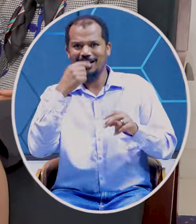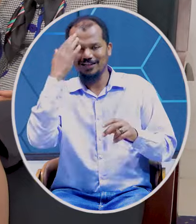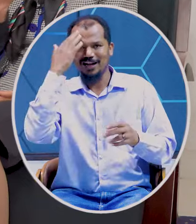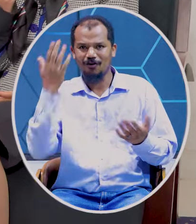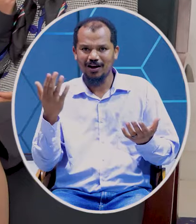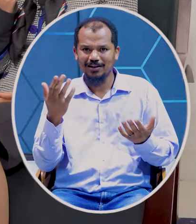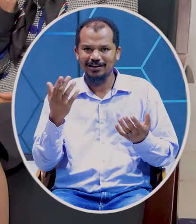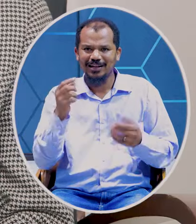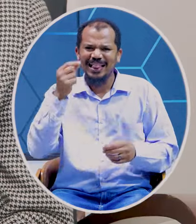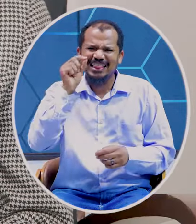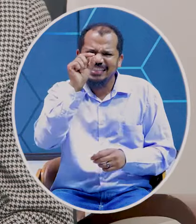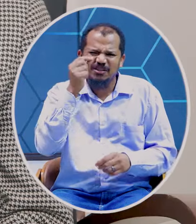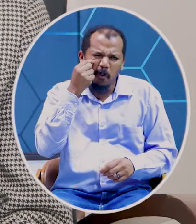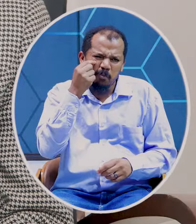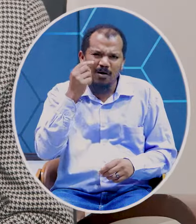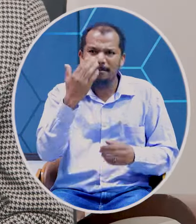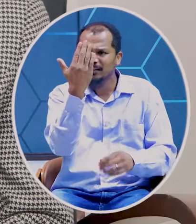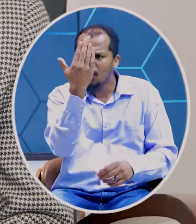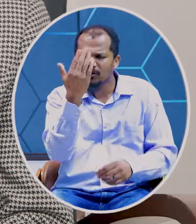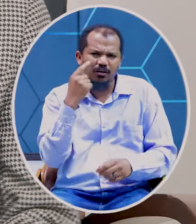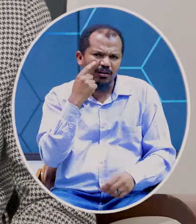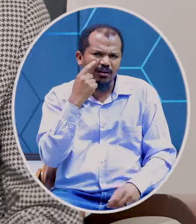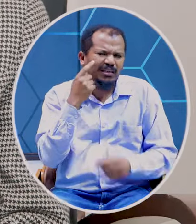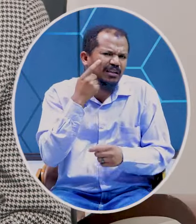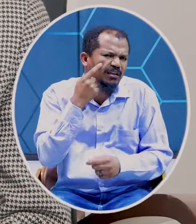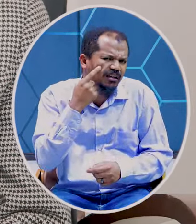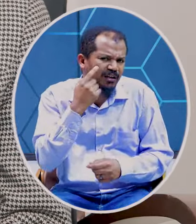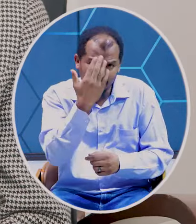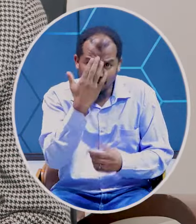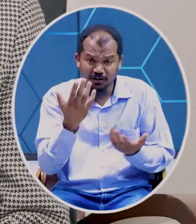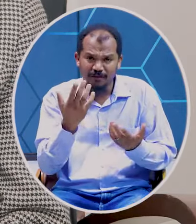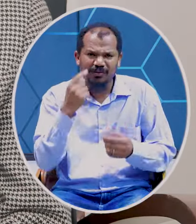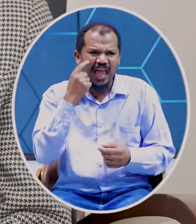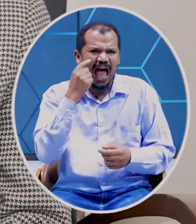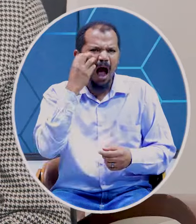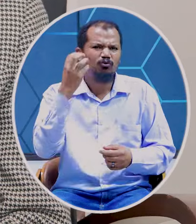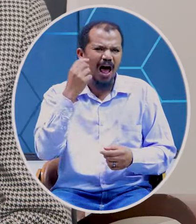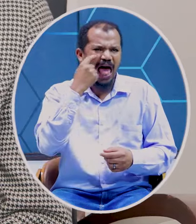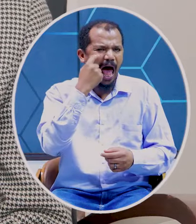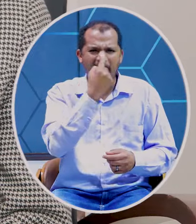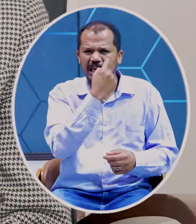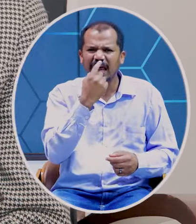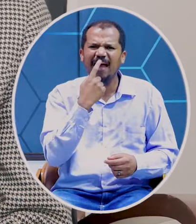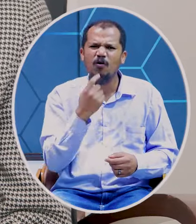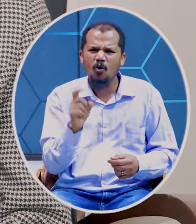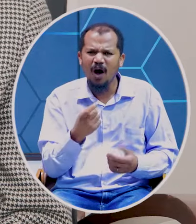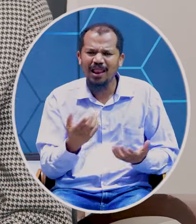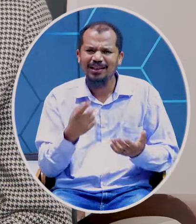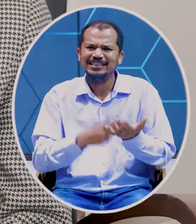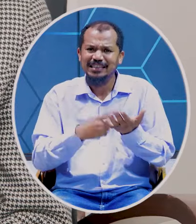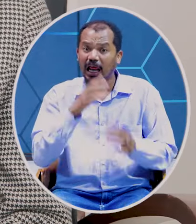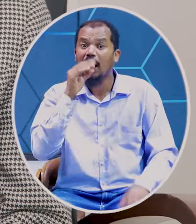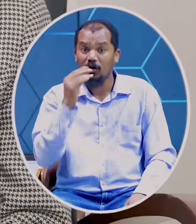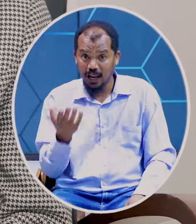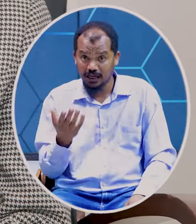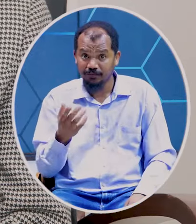ፊታችን እናውቀዋለን። የሆነች ነገር ጠብታ እንኳን ብታብጥብን መስታወትም እንዲህ ብለን ነው የምናየው እና የሆነ ነገር አብጦብኛል፣ አይኔ አብጧል፣ ቀልቷል፣